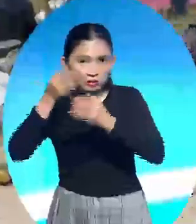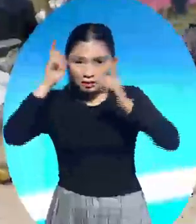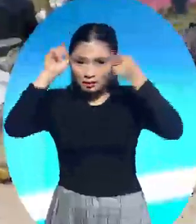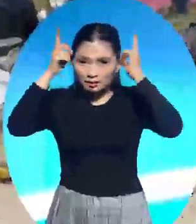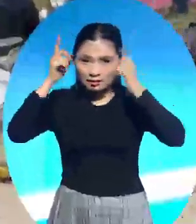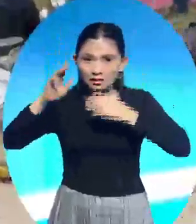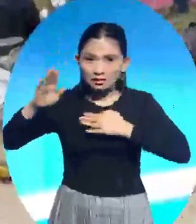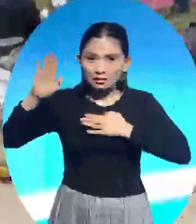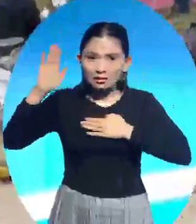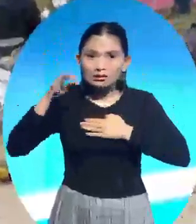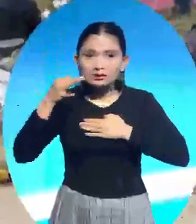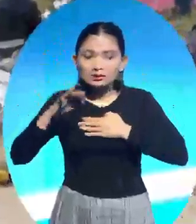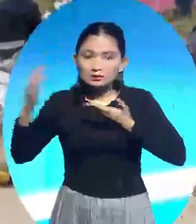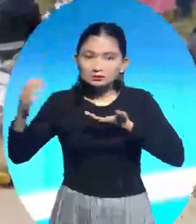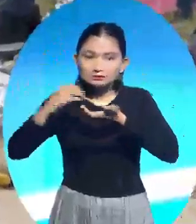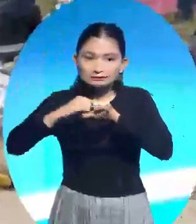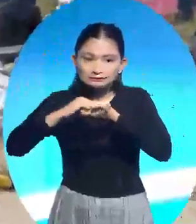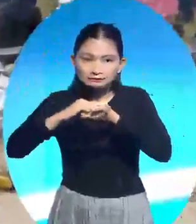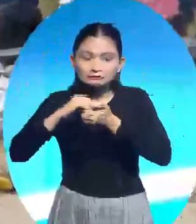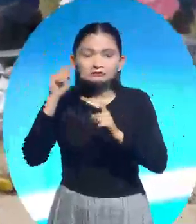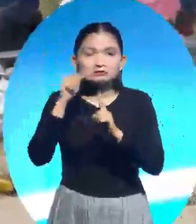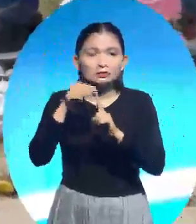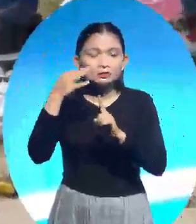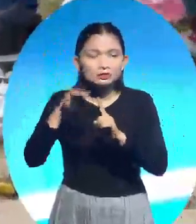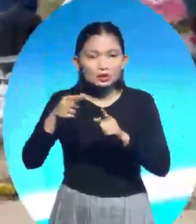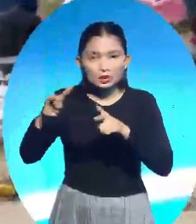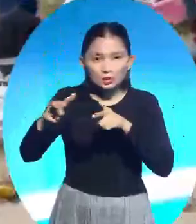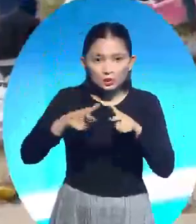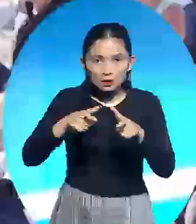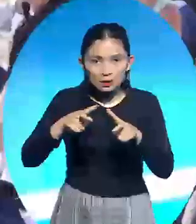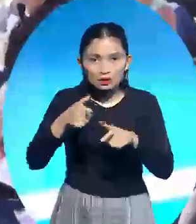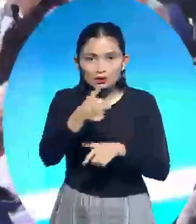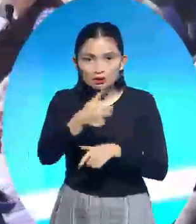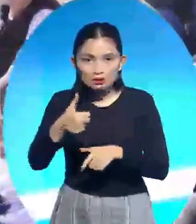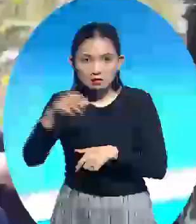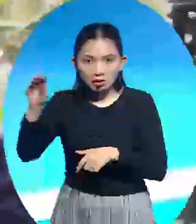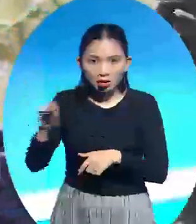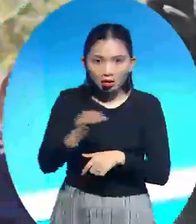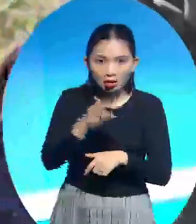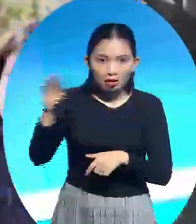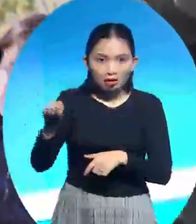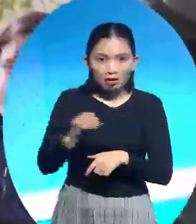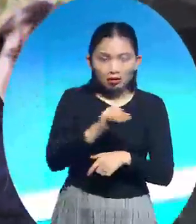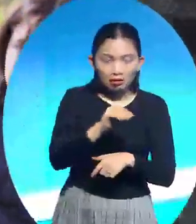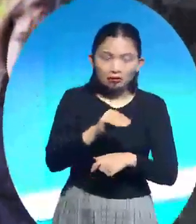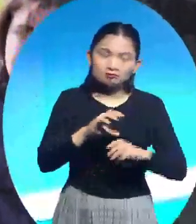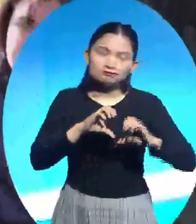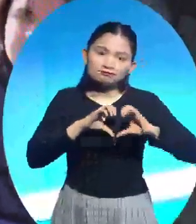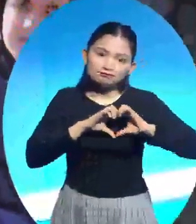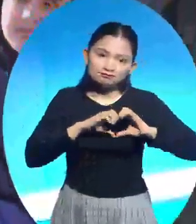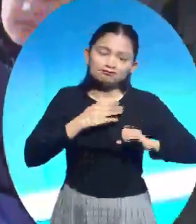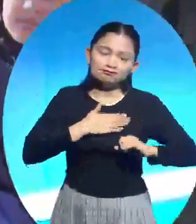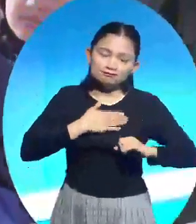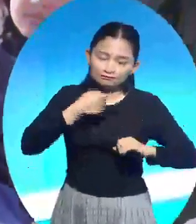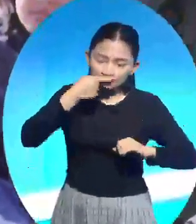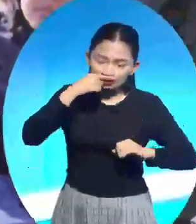sẽ tăng cường hợp tác tại biên giới nhằm quản lý di cư một cách nhân đạo và có trật tự Mỹ áp dụng điều khoản 42